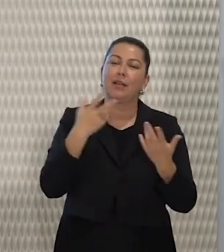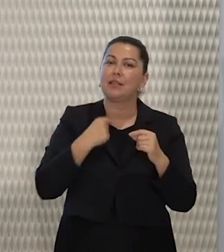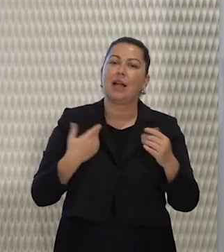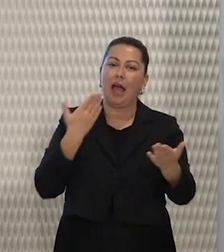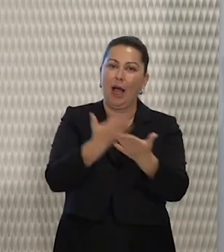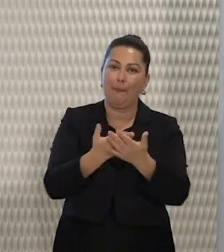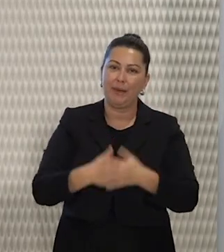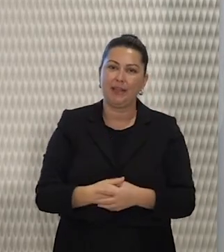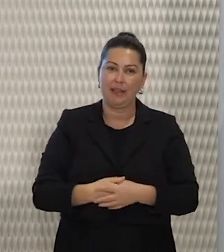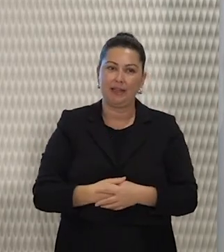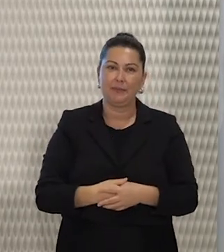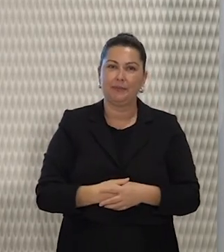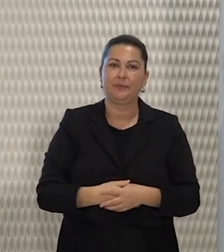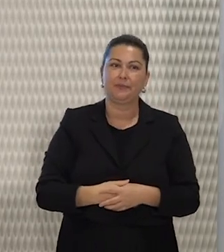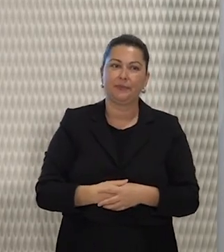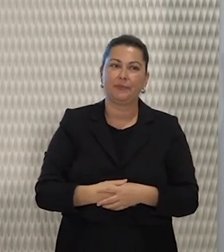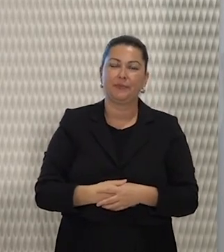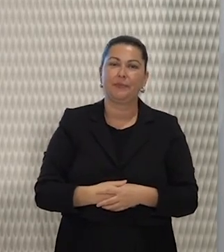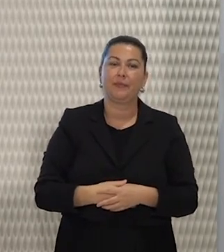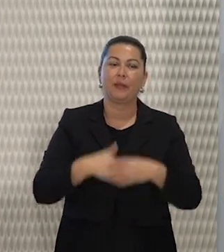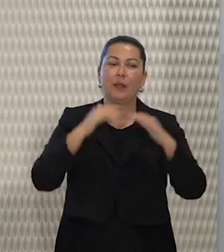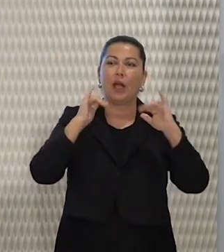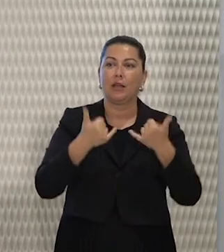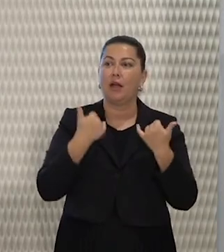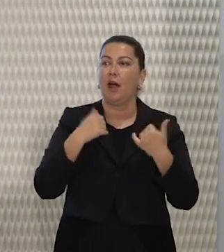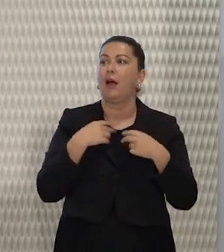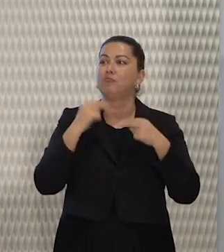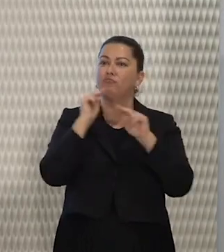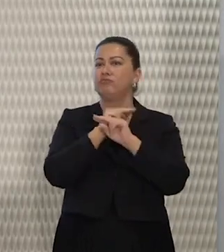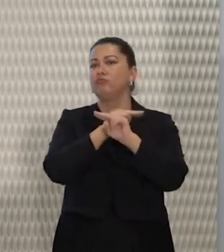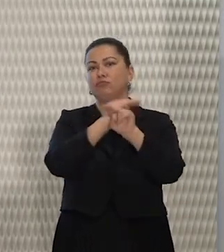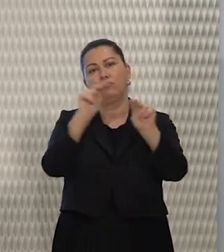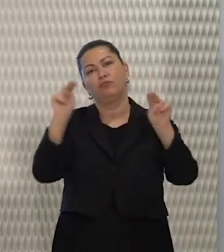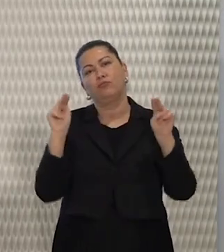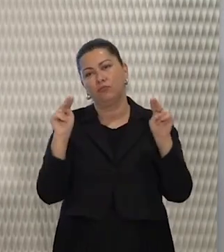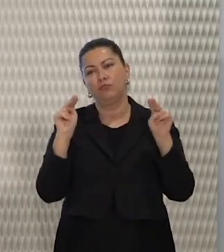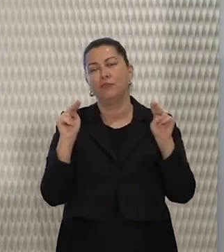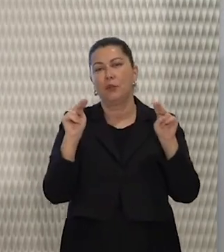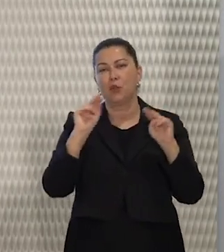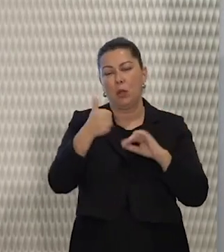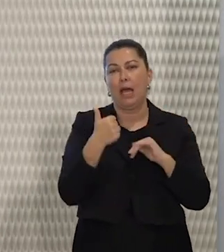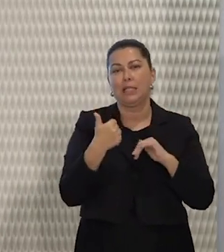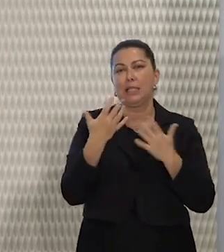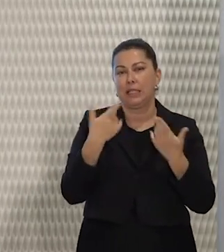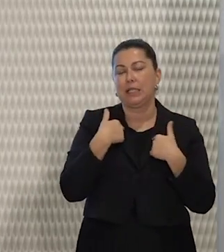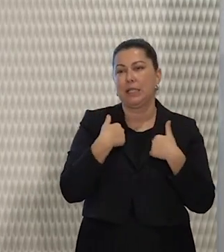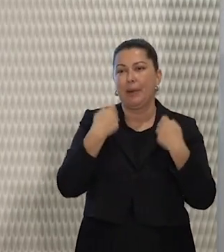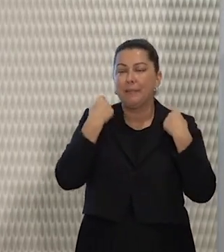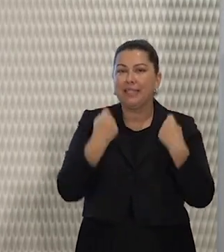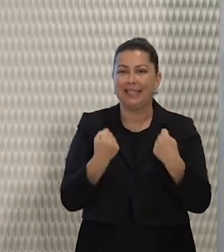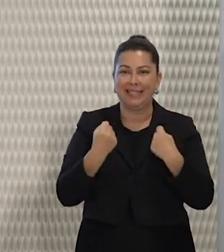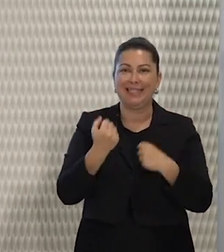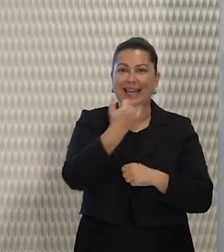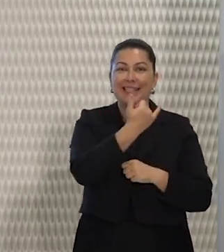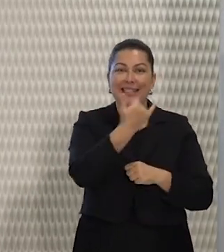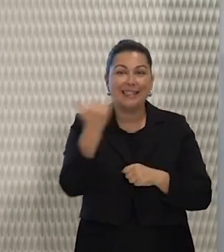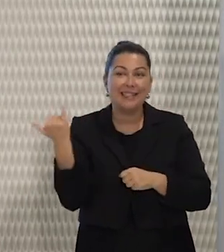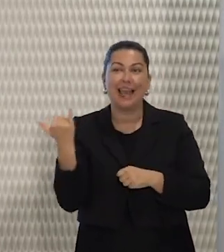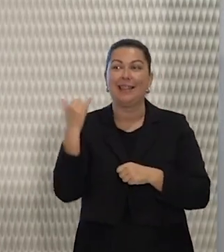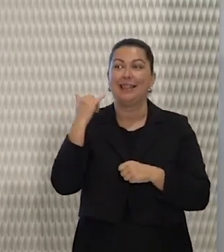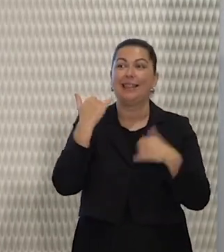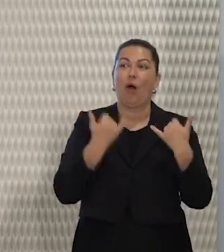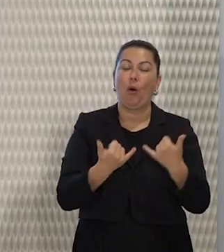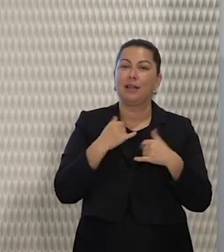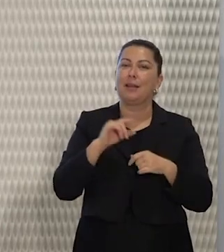Also zunächst mal, wenn ich in die Runde gucke, bin ich mir sicher, dass bei jeder und jedem heute